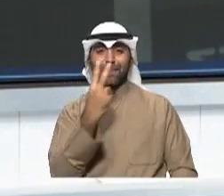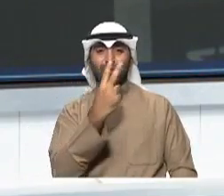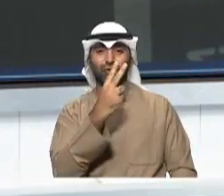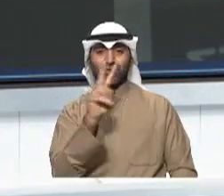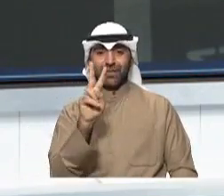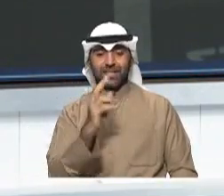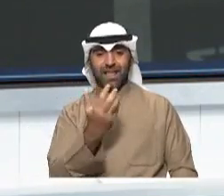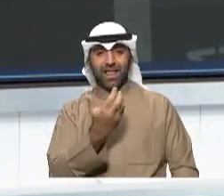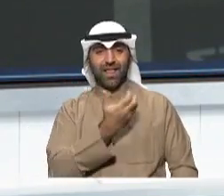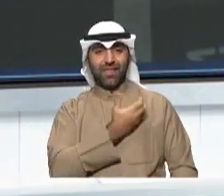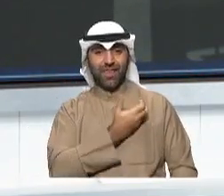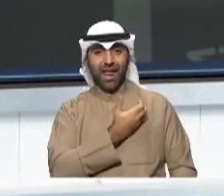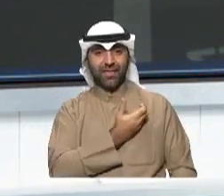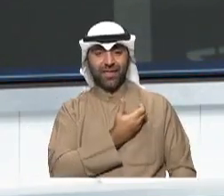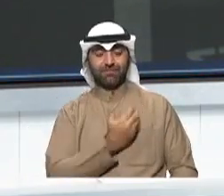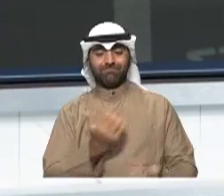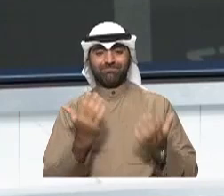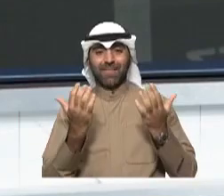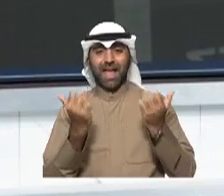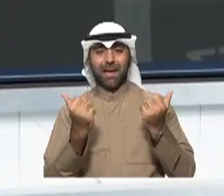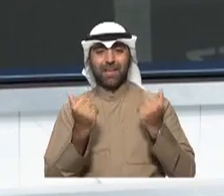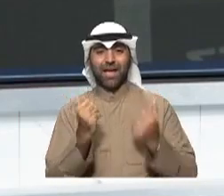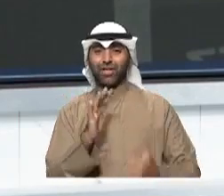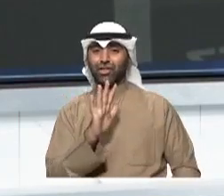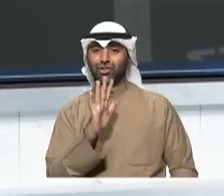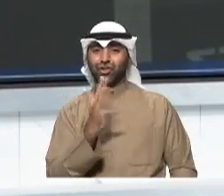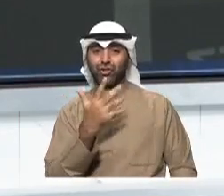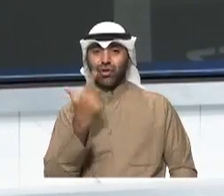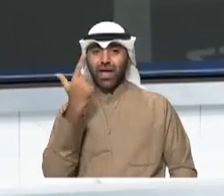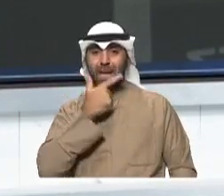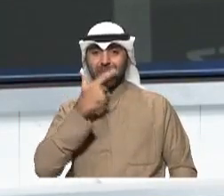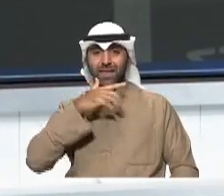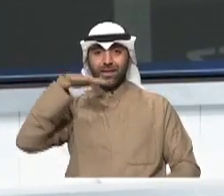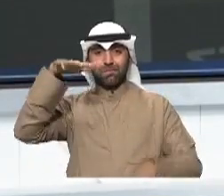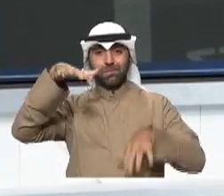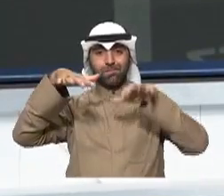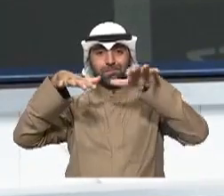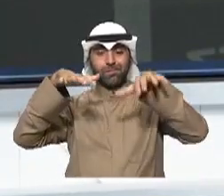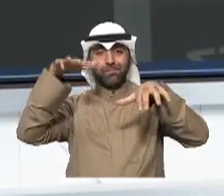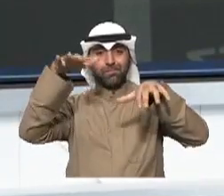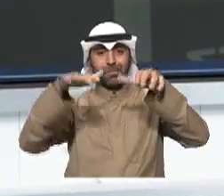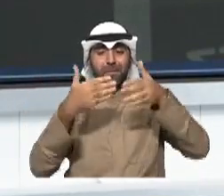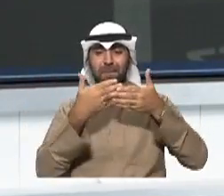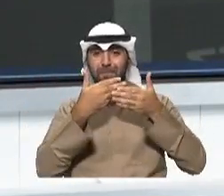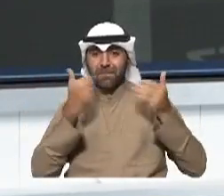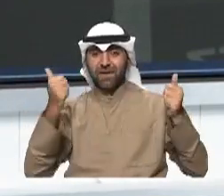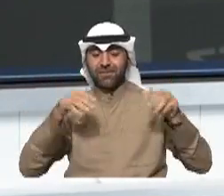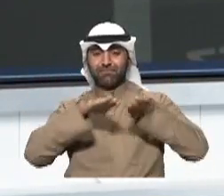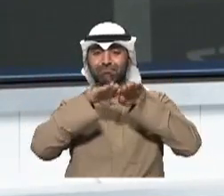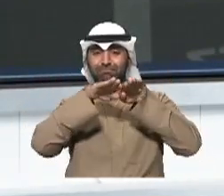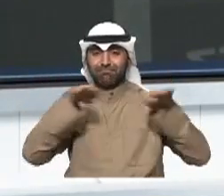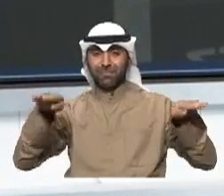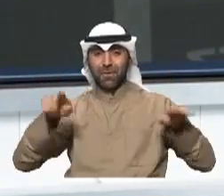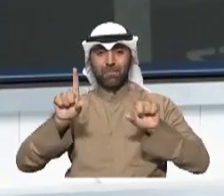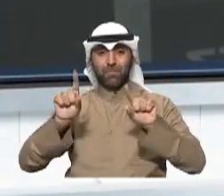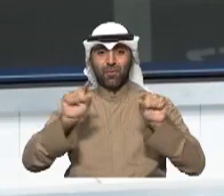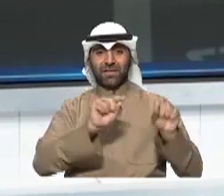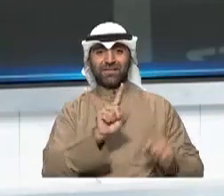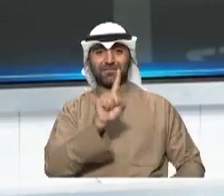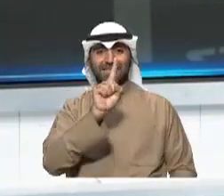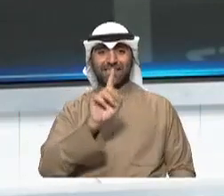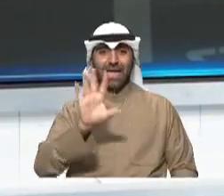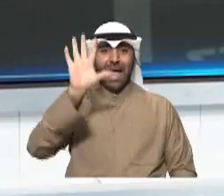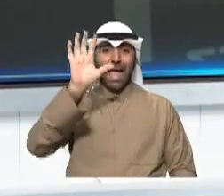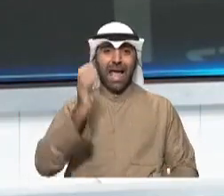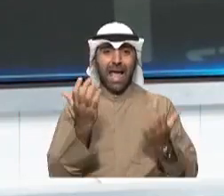الاتجاه في يوم غد الثلاثة. يوم الأربعة تبدأ تتحول الرياح للرياح الجنوبية الشرقية وتستمر ويانا